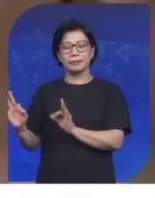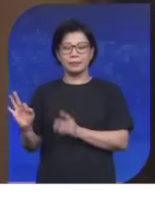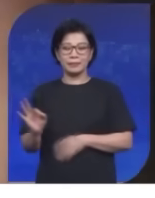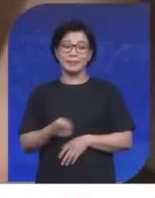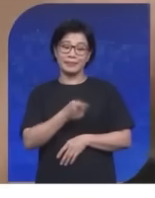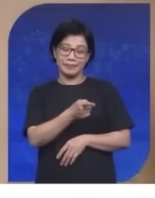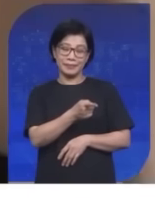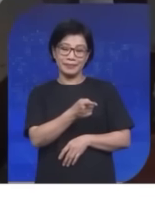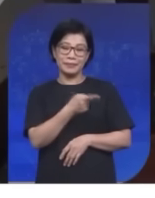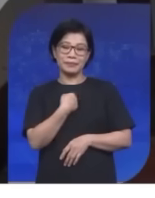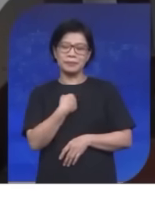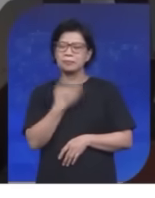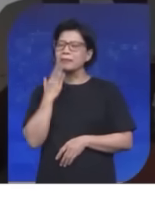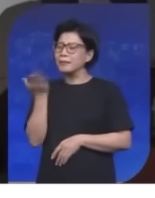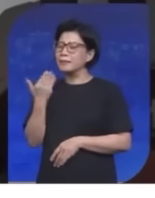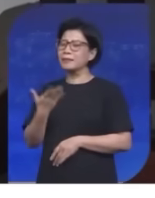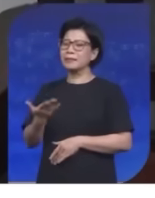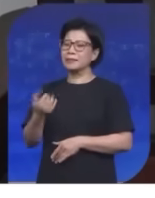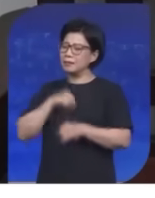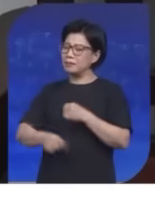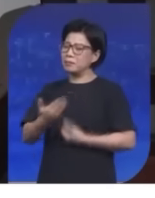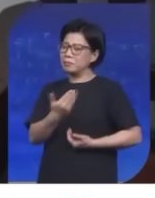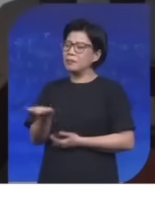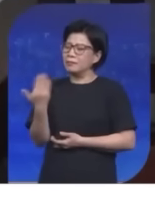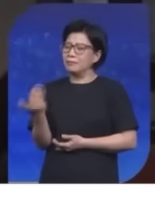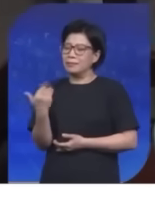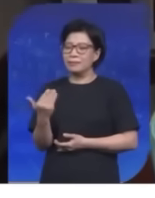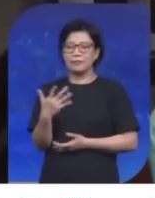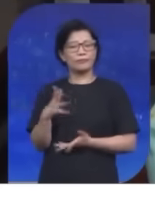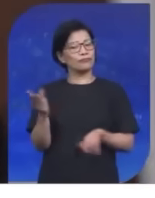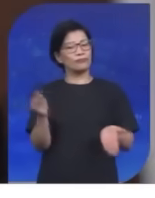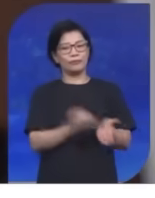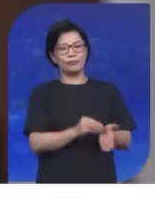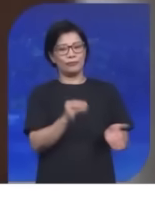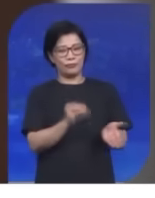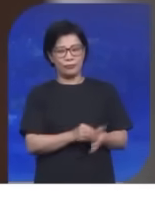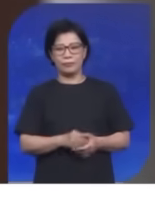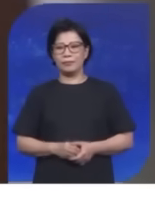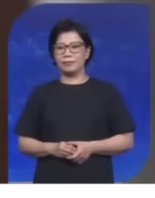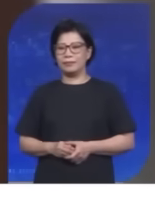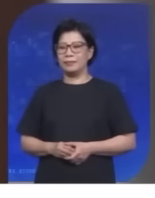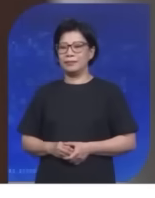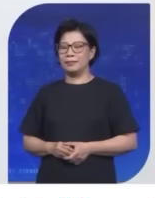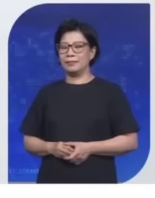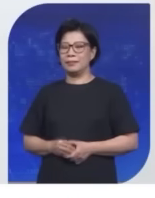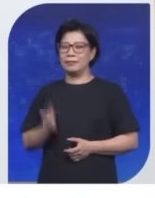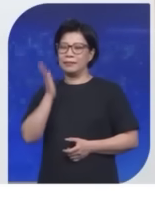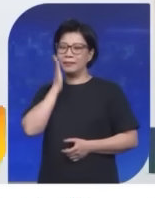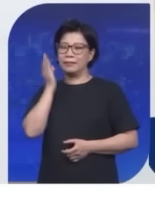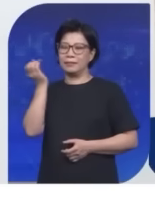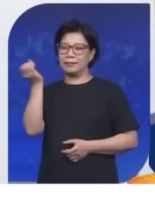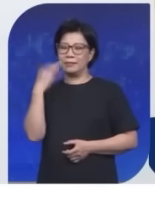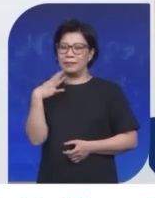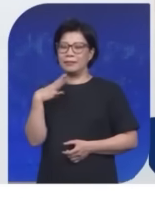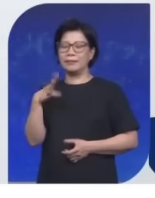Nhi dù ngày nào cũng đòi mẹ sinh thêm em bé, nhưng chờ mãi vẫn chưa có. Mẹ của con thì nói, trời ơi đâu